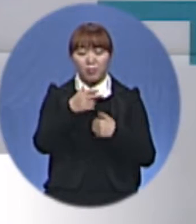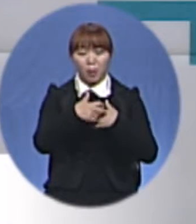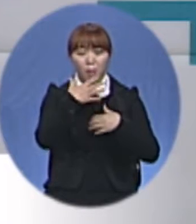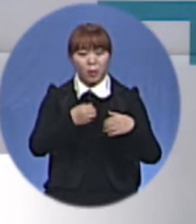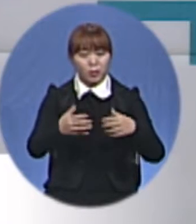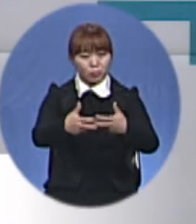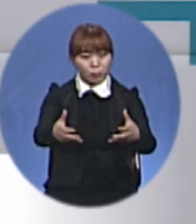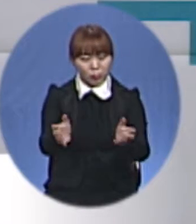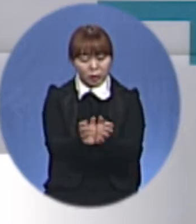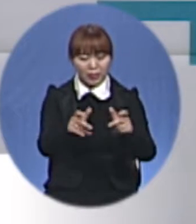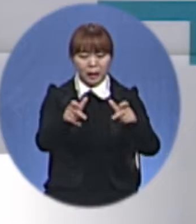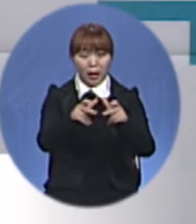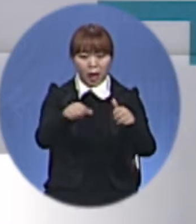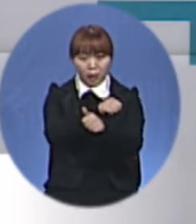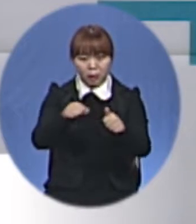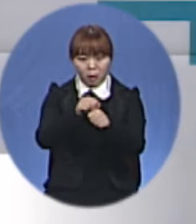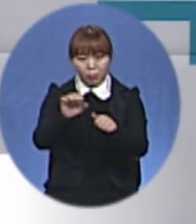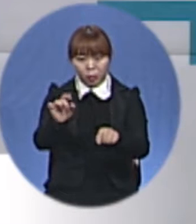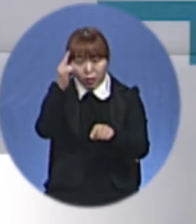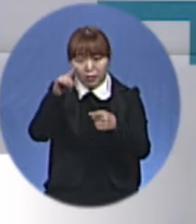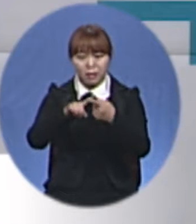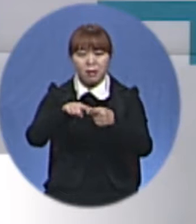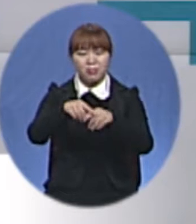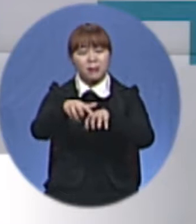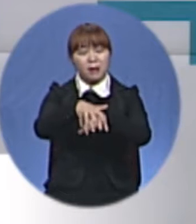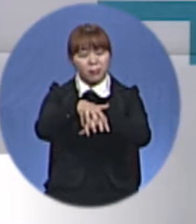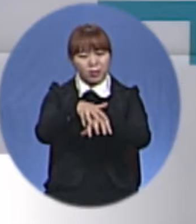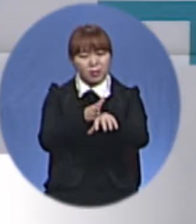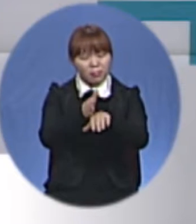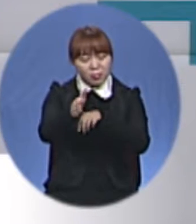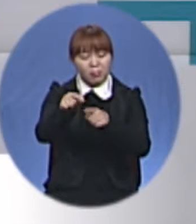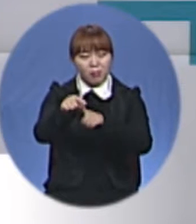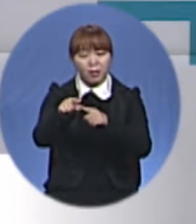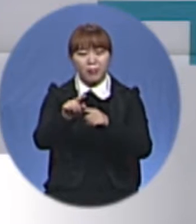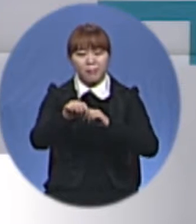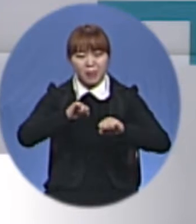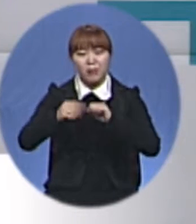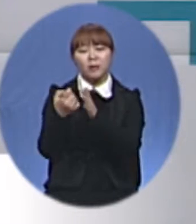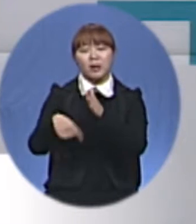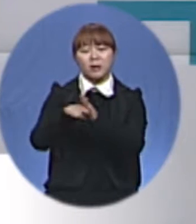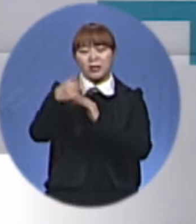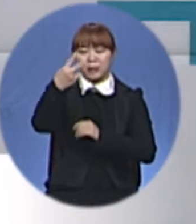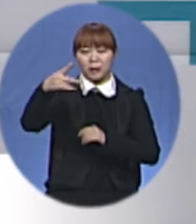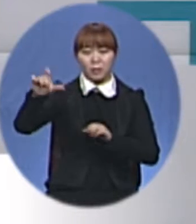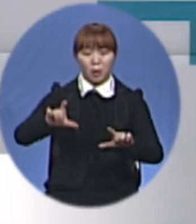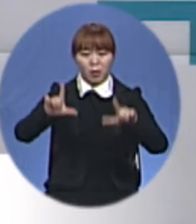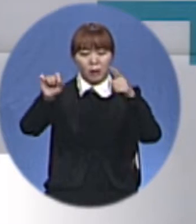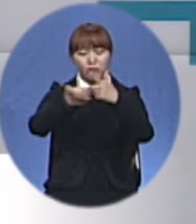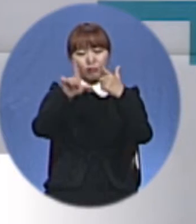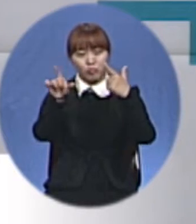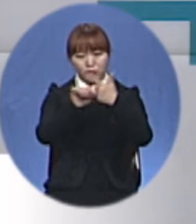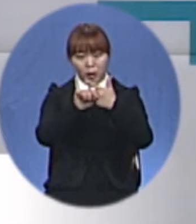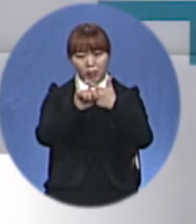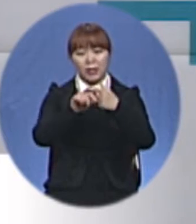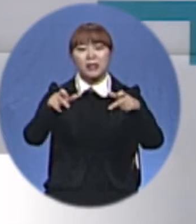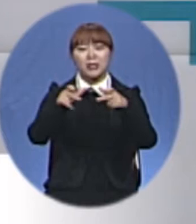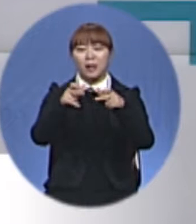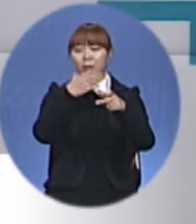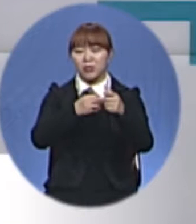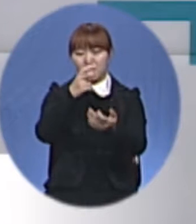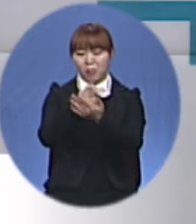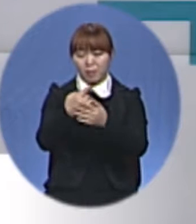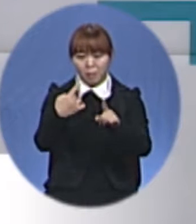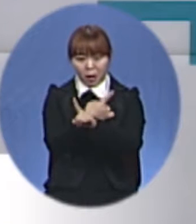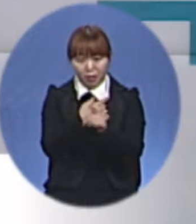보건복지부는 장애인 학대 사건에 체계적으로 좀 전문적으로 대처하기 위해 2015년 6월에 장애인 복지부를